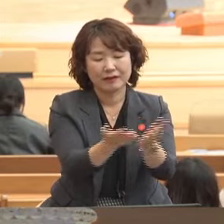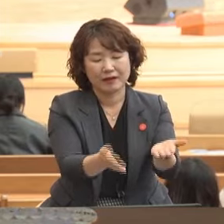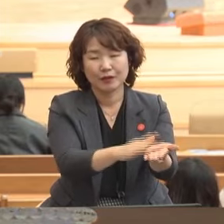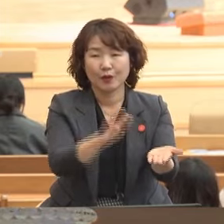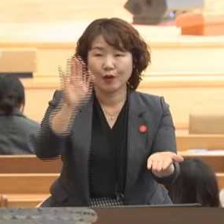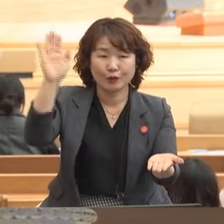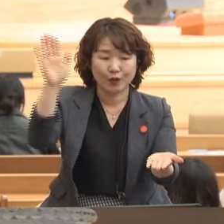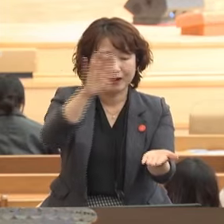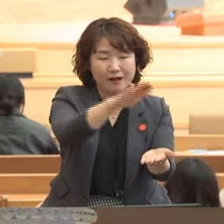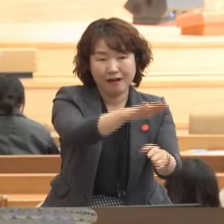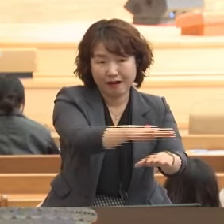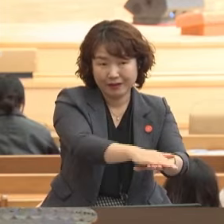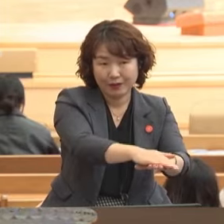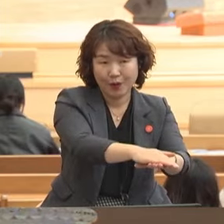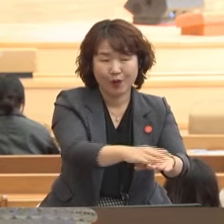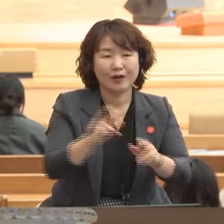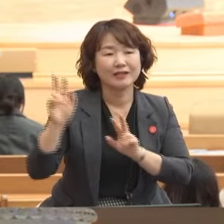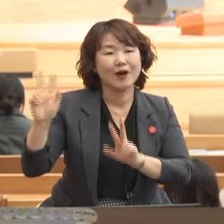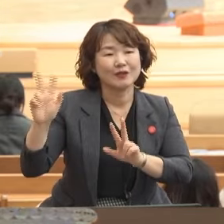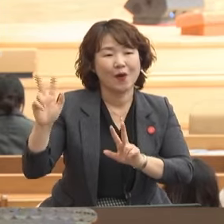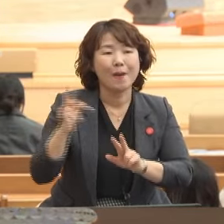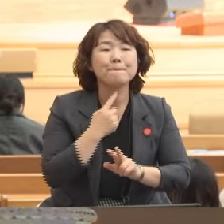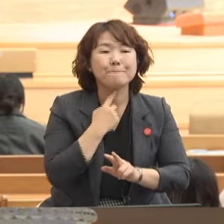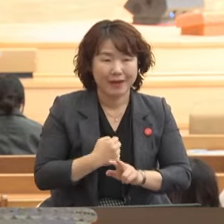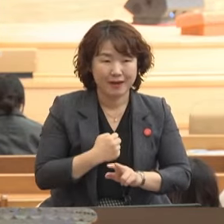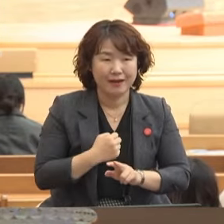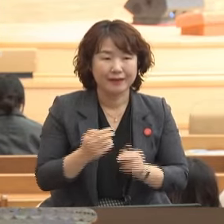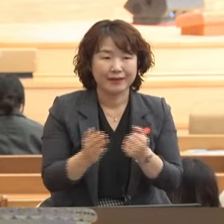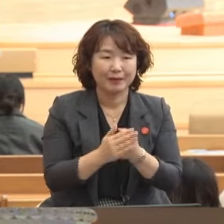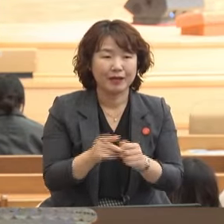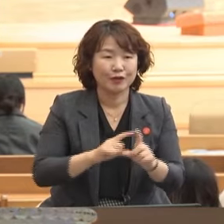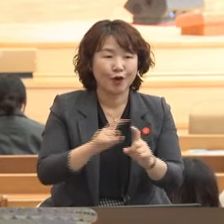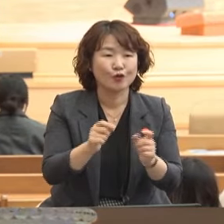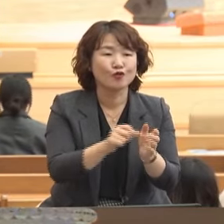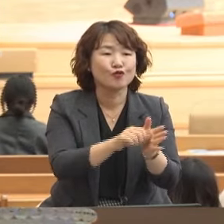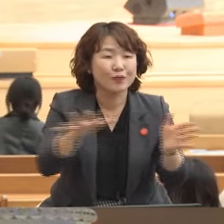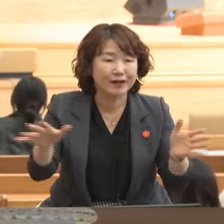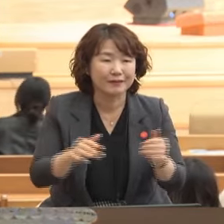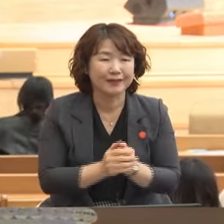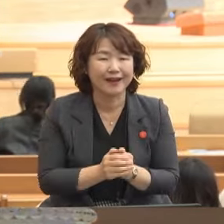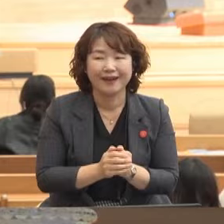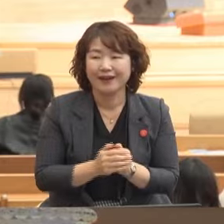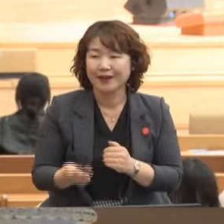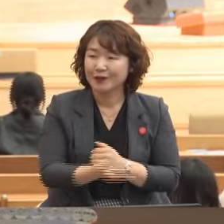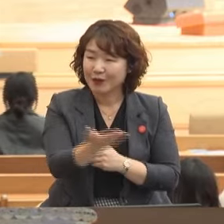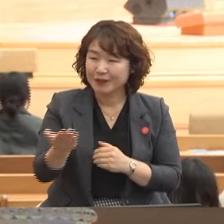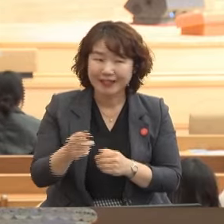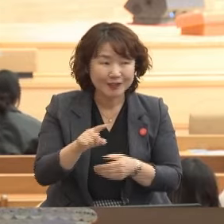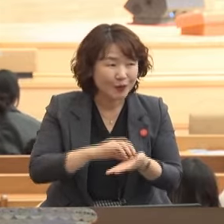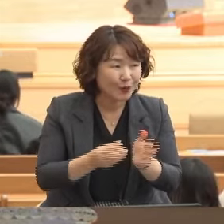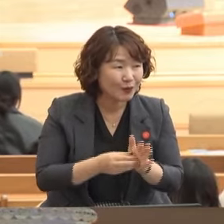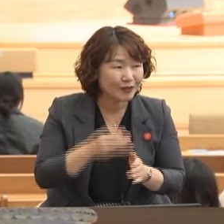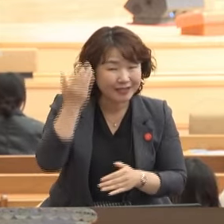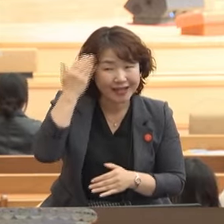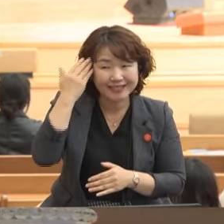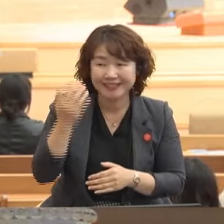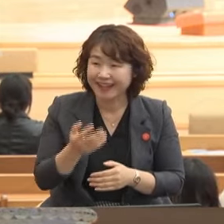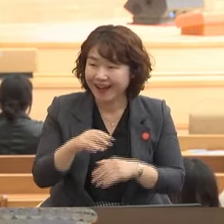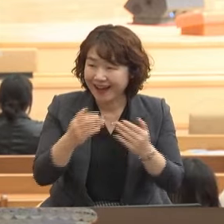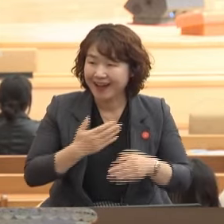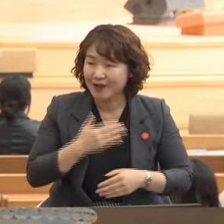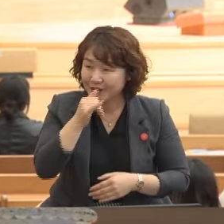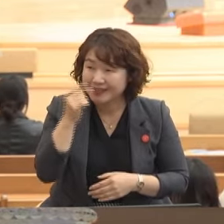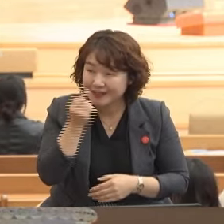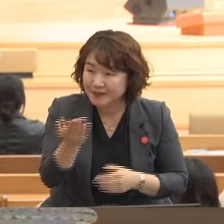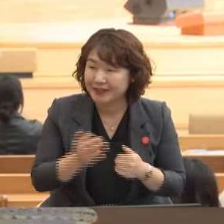선서를 했다고 해서 더 유명해진 말씀이, 경산중앙교회에 나올 정도면 그 정도 성령 상처는 있어야 되죠. 자,